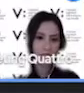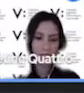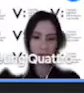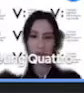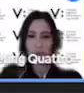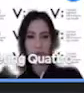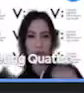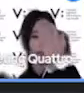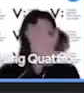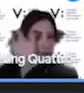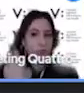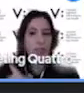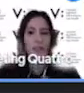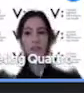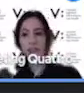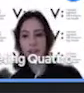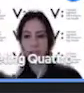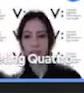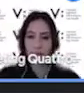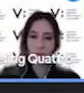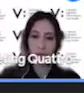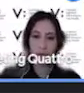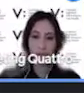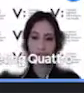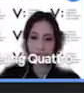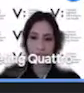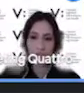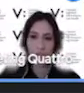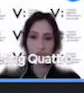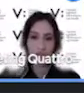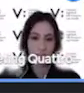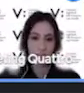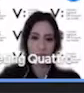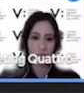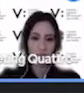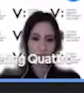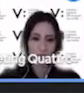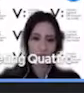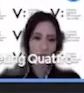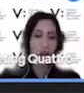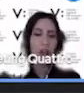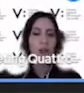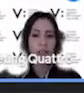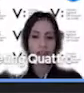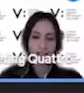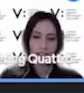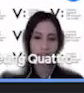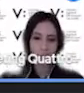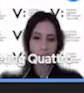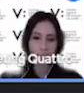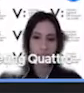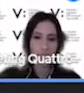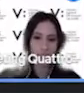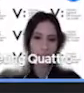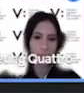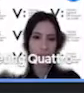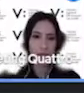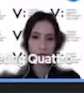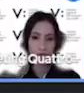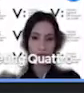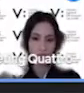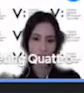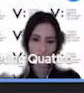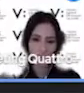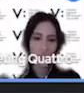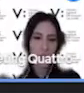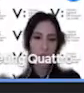Benvenuti all'edizione 2022 di Van Vitelli Orienta, la manifestazione di orientamento universitario organizzata dall'Università della Campania Luigi